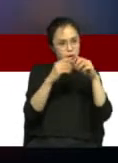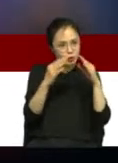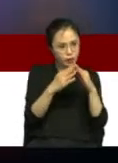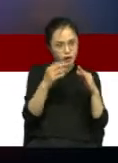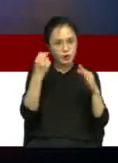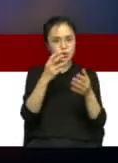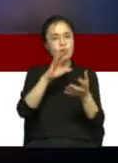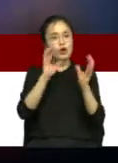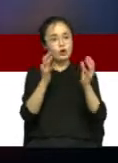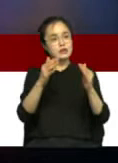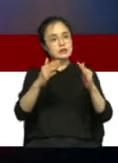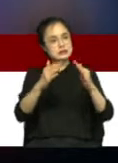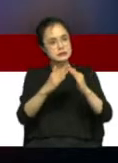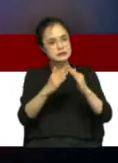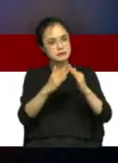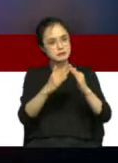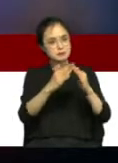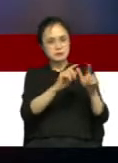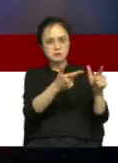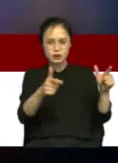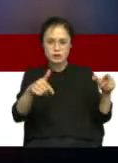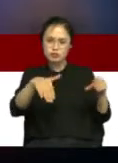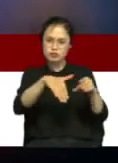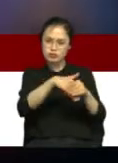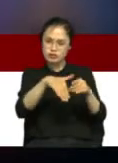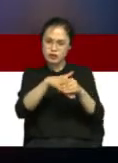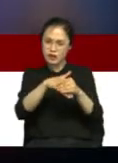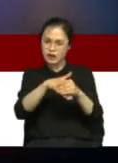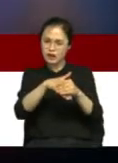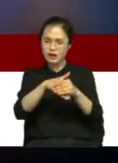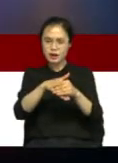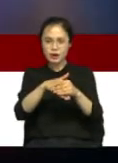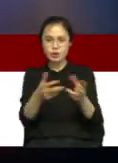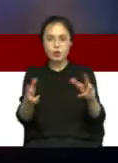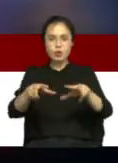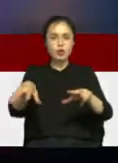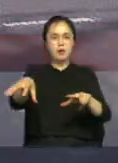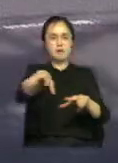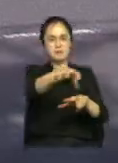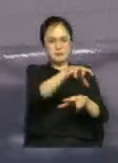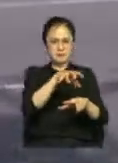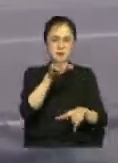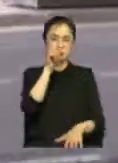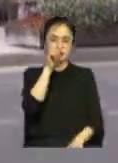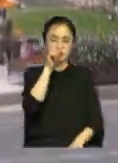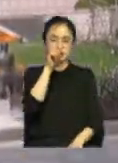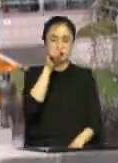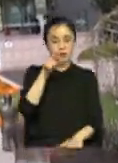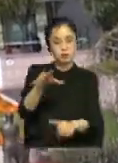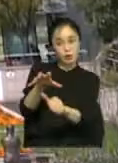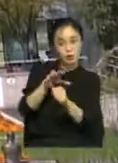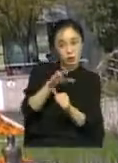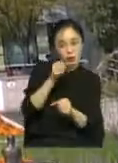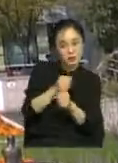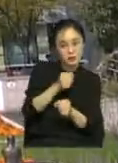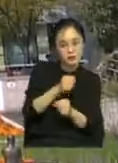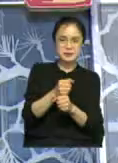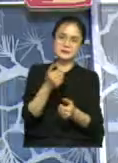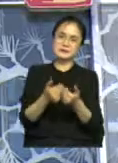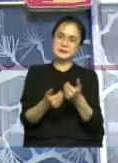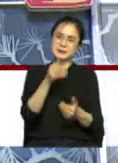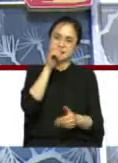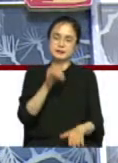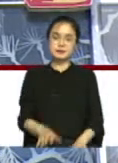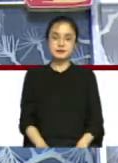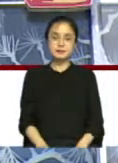어린이집, 등록문화재가 뺑 둘러서 있는 그림 같은 공원이고. 또 최근 인허가를 조건으로